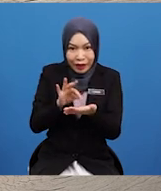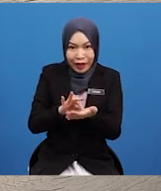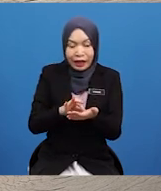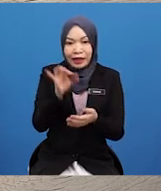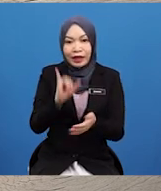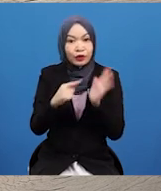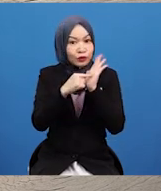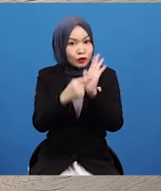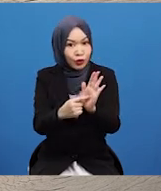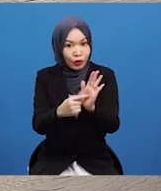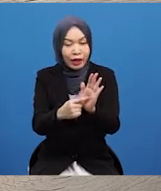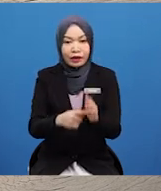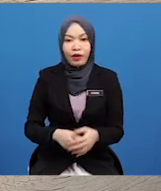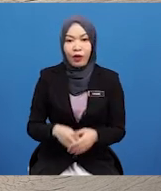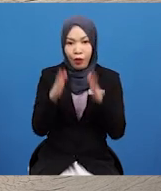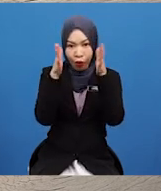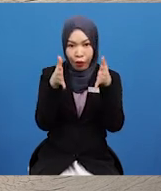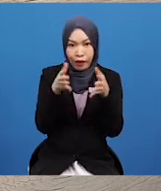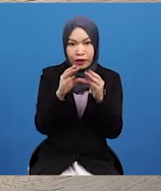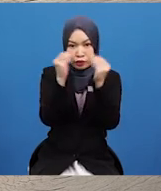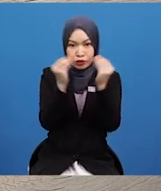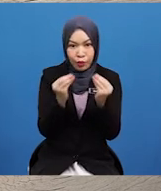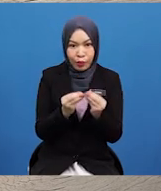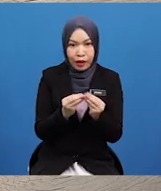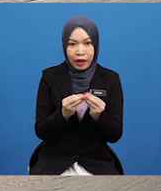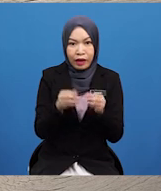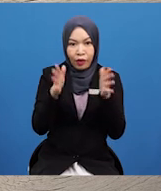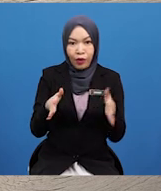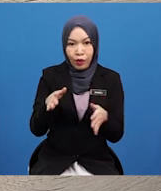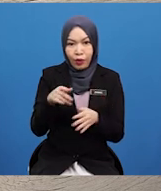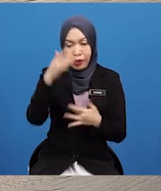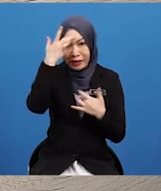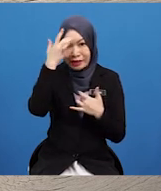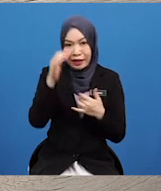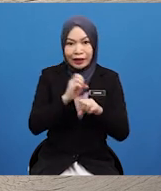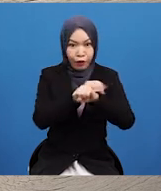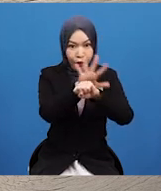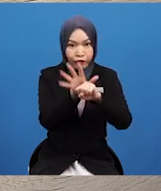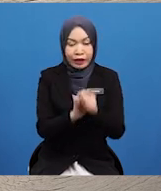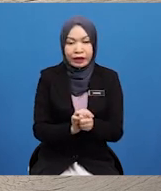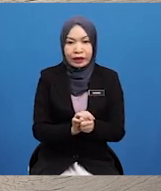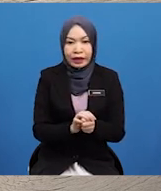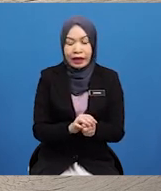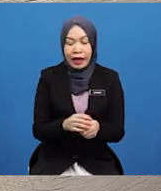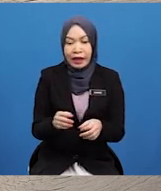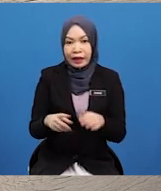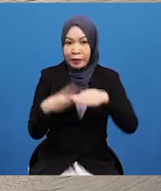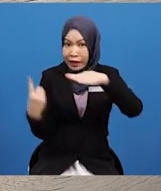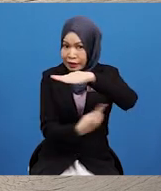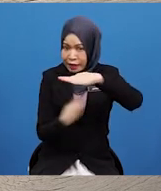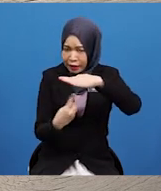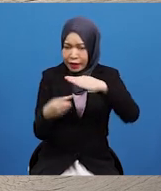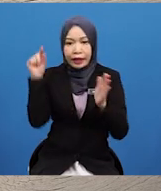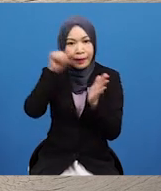COVID dan ada gambar buah. Berdasarkan gambar-gambar ini, cuba lihat yang mana kita